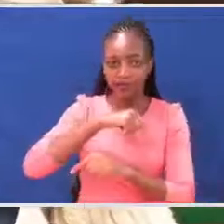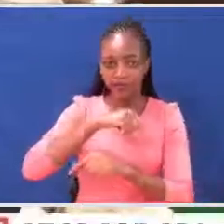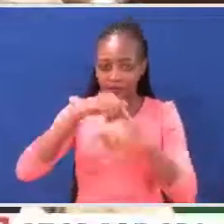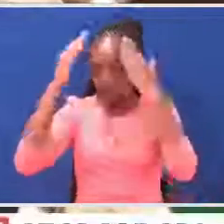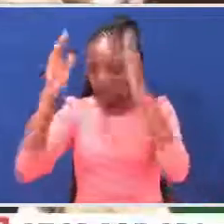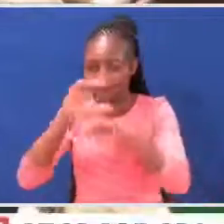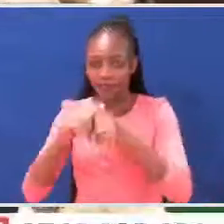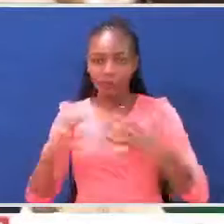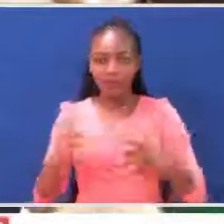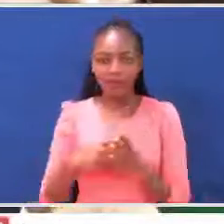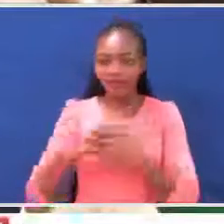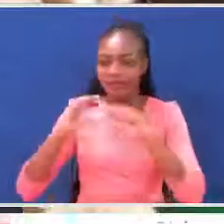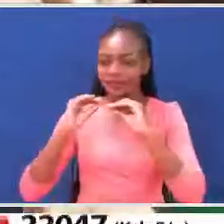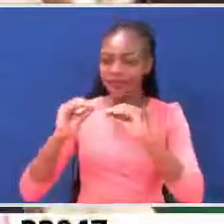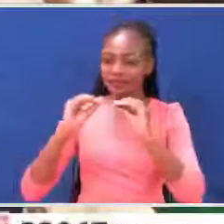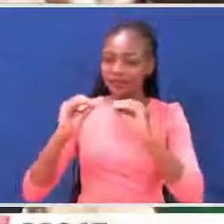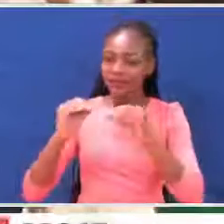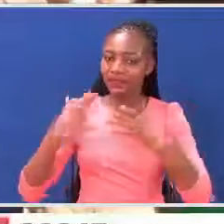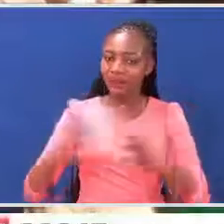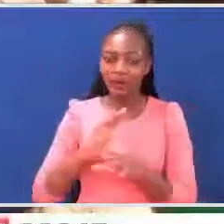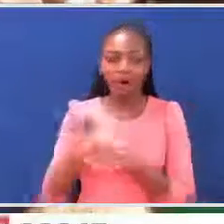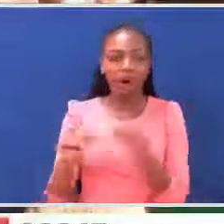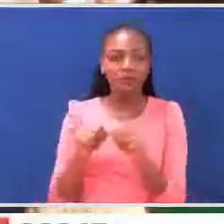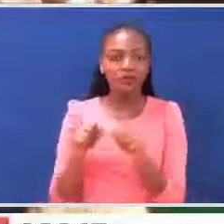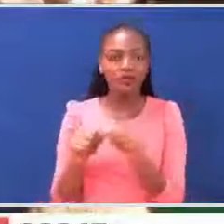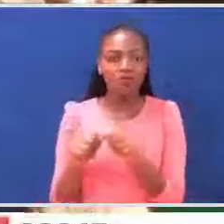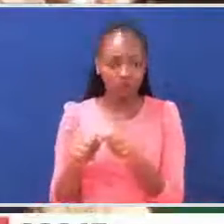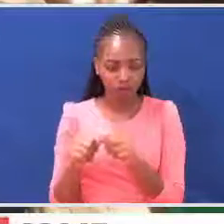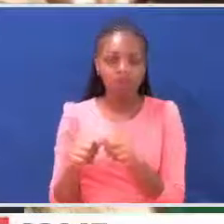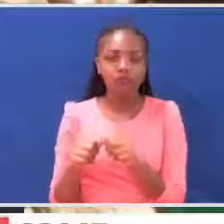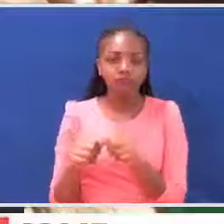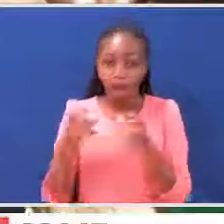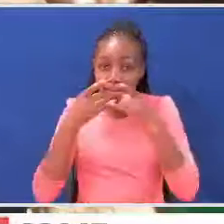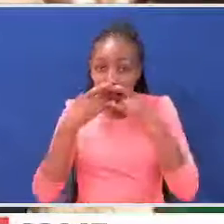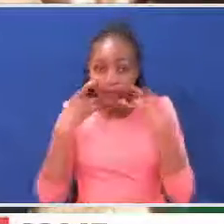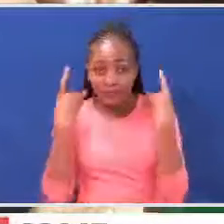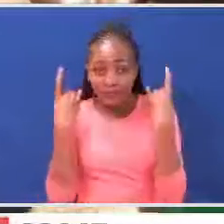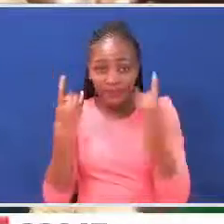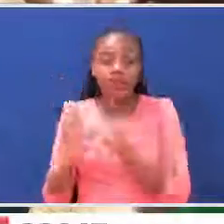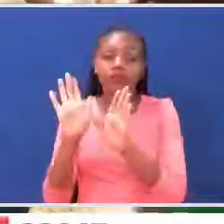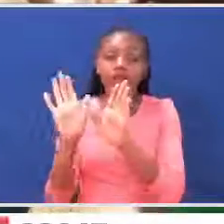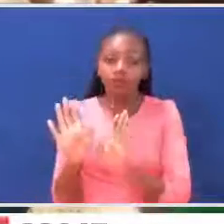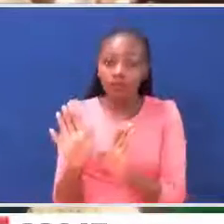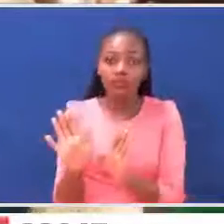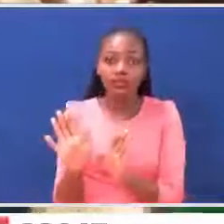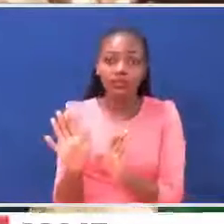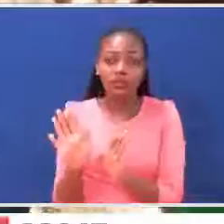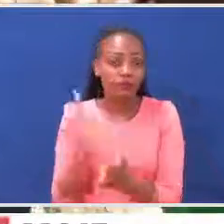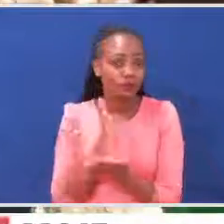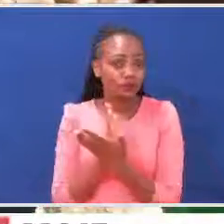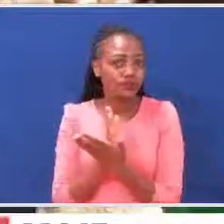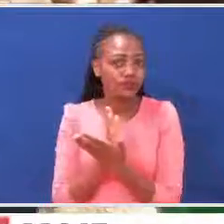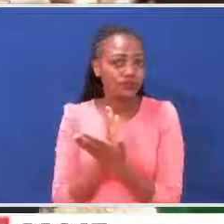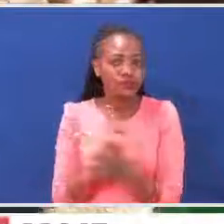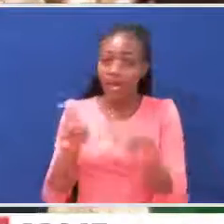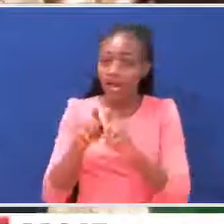tukiangalia watu na tukiwaelimisha hasa wakuwe wamevalia mask hizi vitambaa za mdomo. Wa